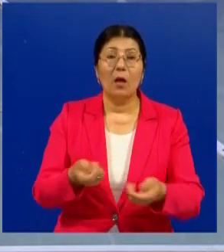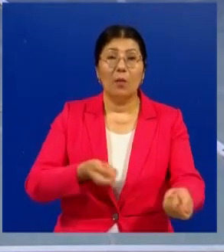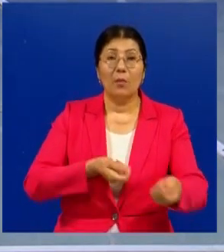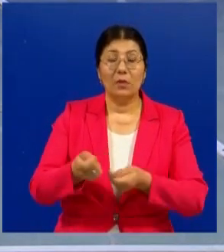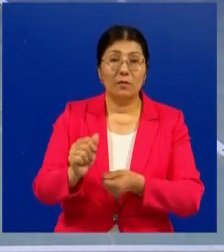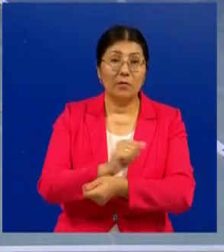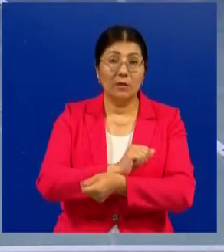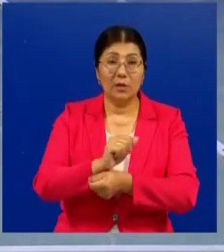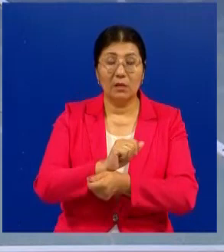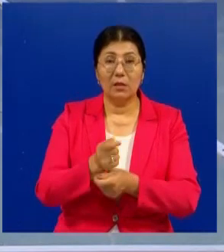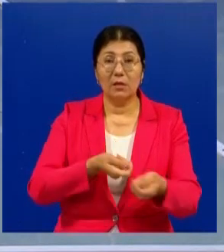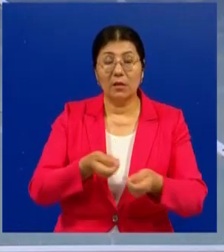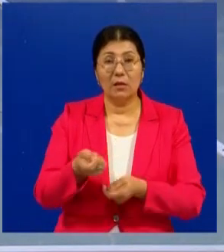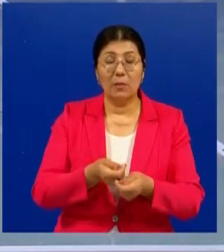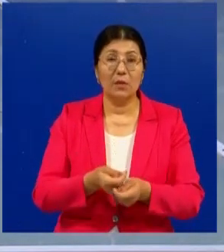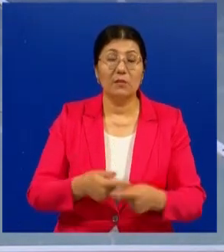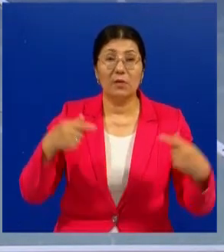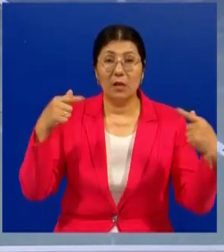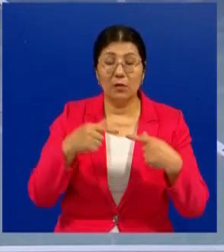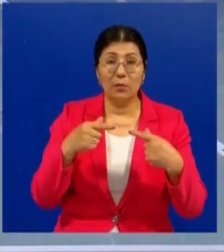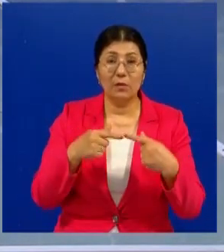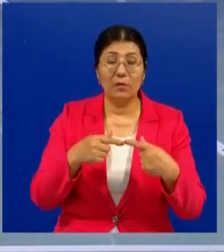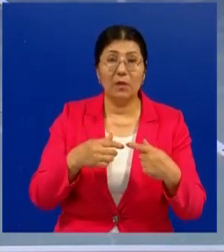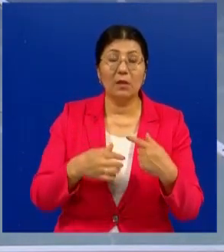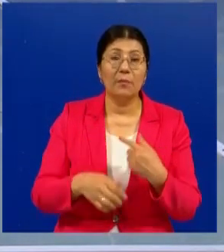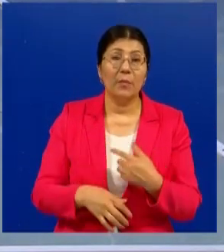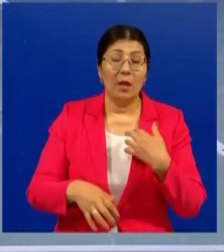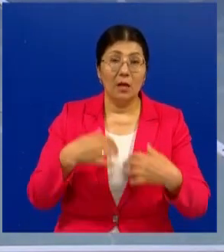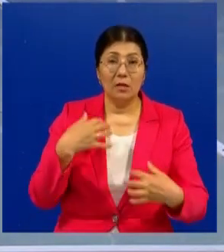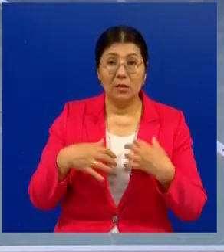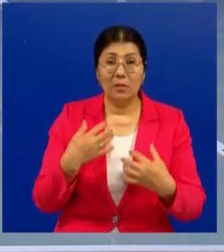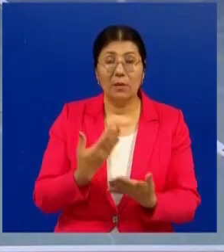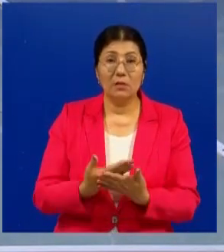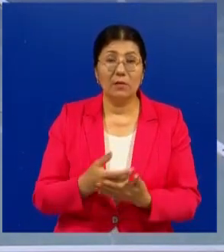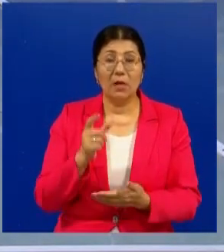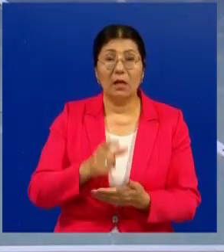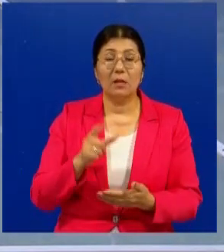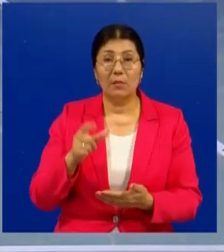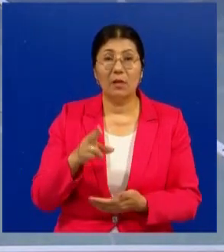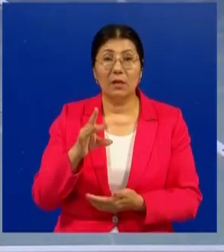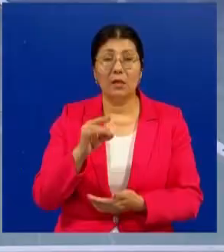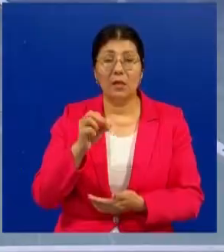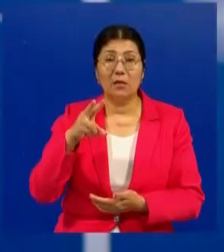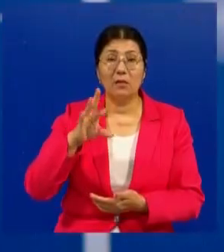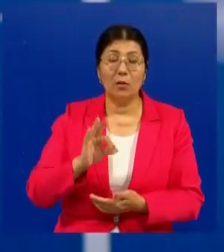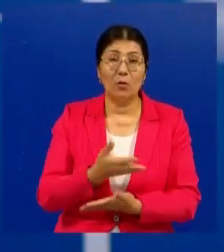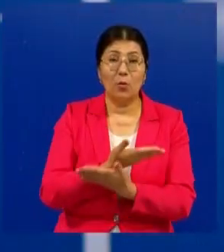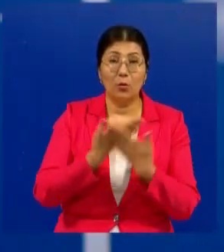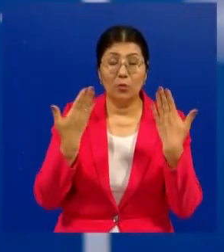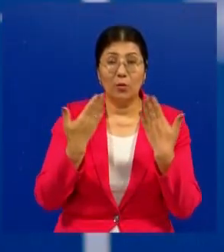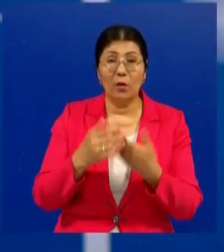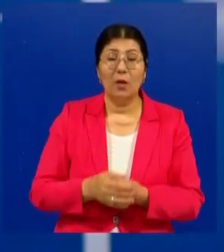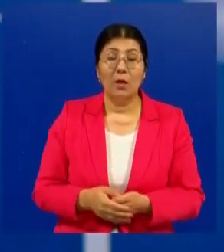жылдамдықты сақтамайды, қарсы жолаққа шығып кетеді, сонымен бірге балаларды көліктегі арнайы креслоға отырғызбайды. Тағы